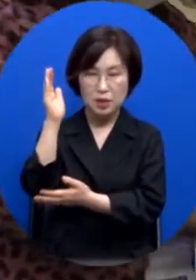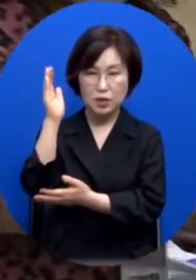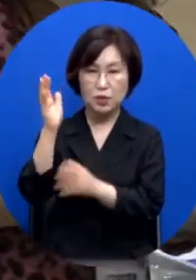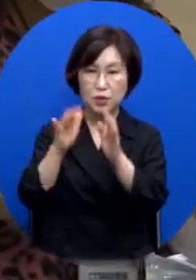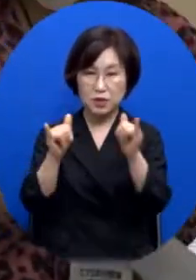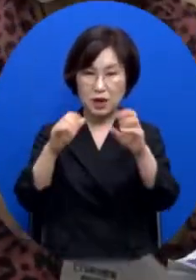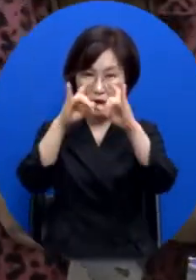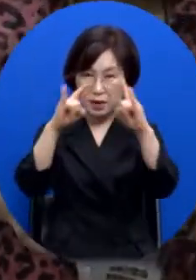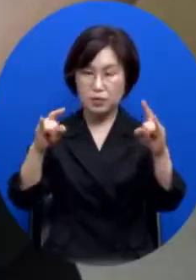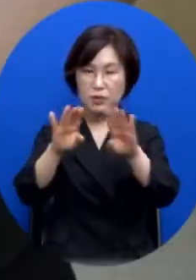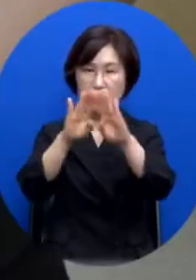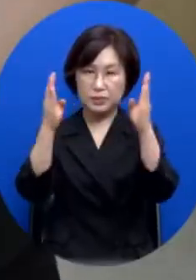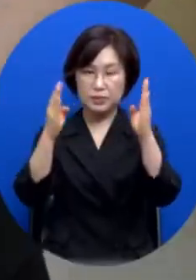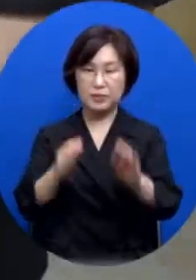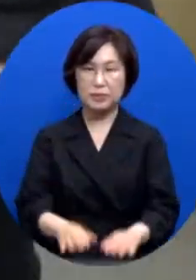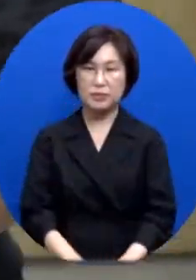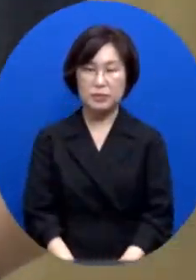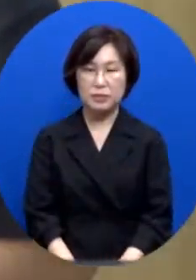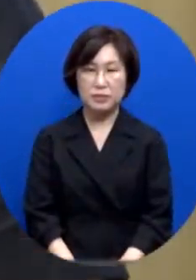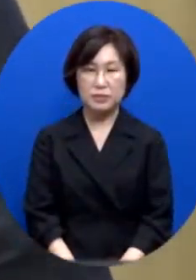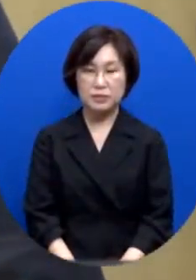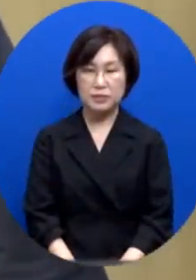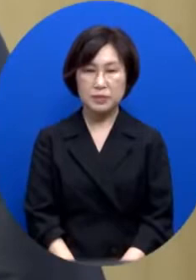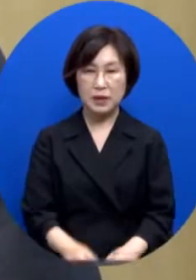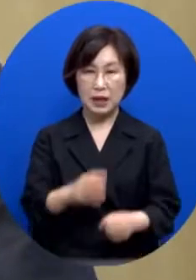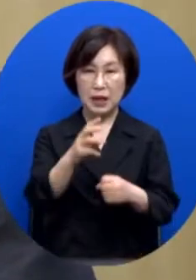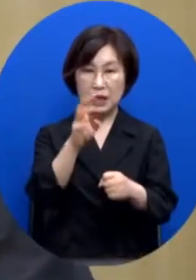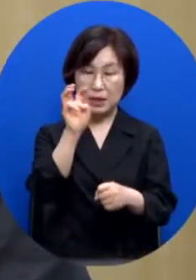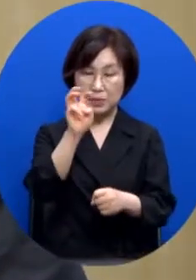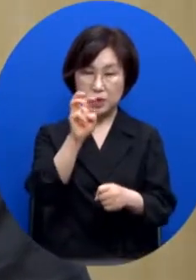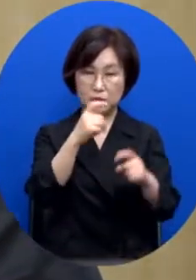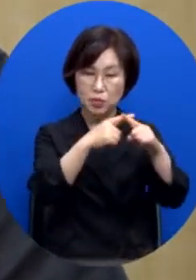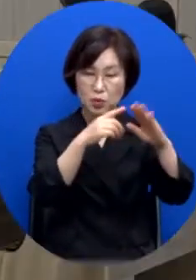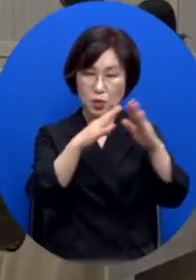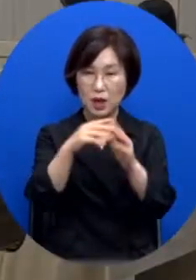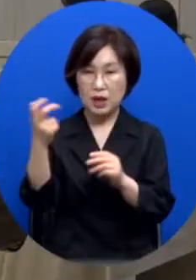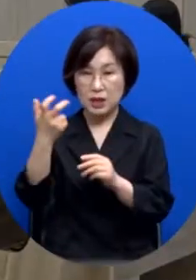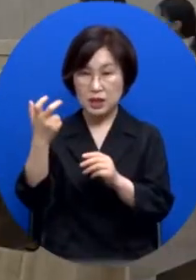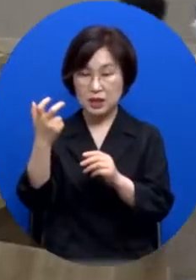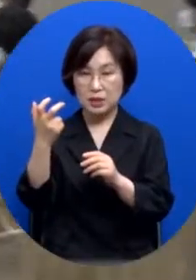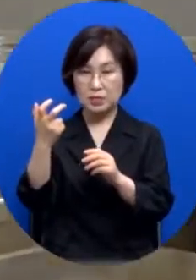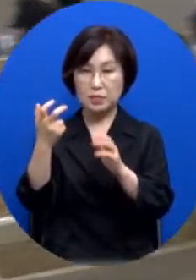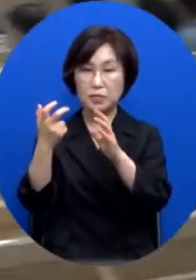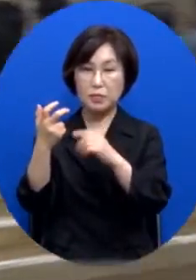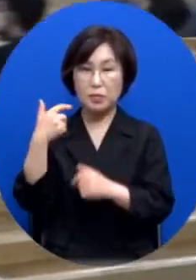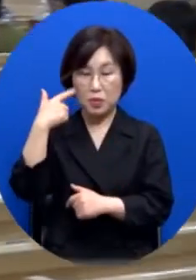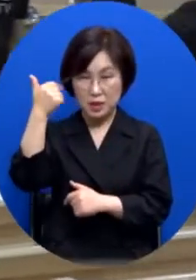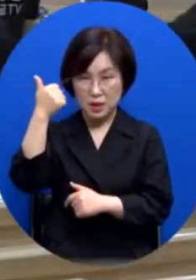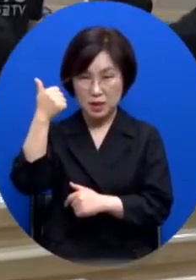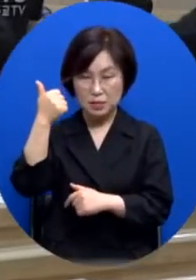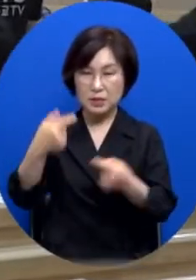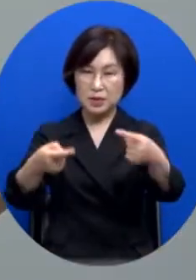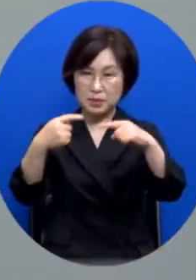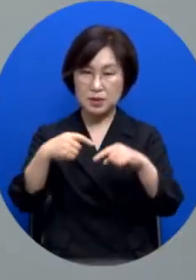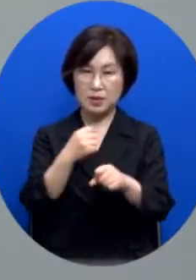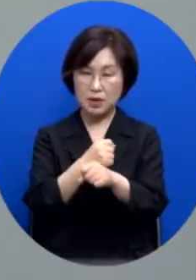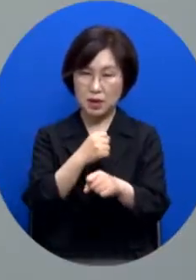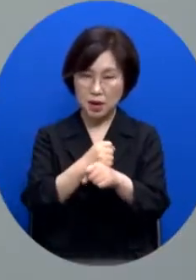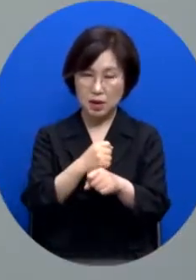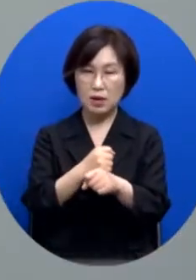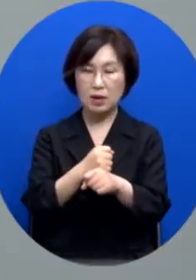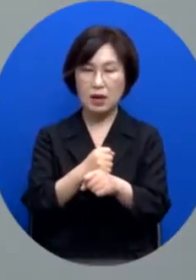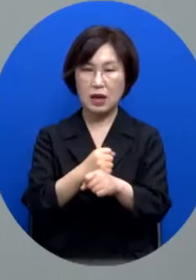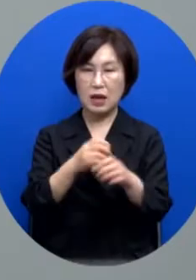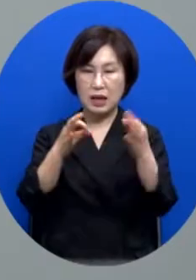캠프 를 개최했습니다 30개 교회의 70여명의 지역 목회자들이 참여한 이번 캠프는 포도원교회